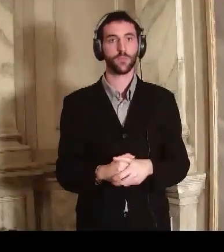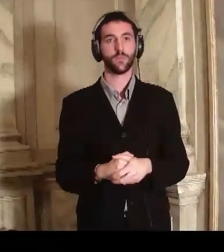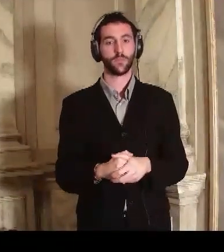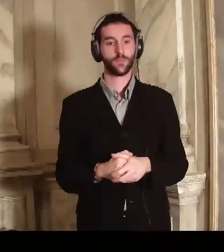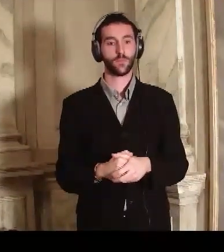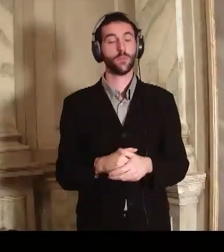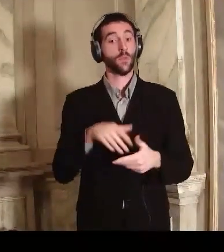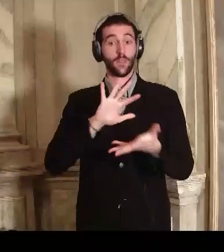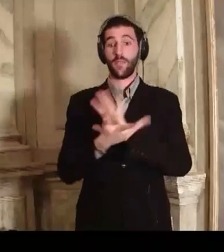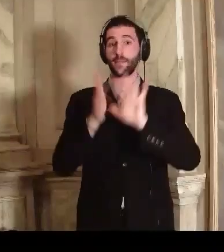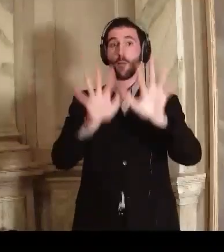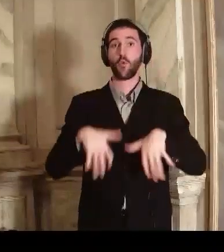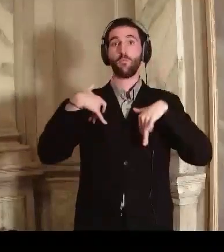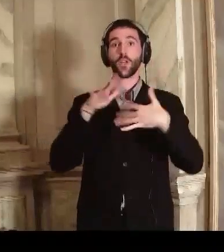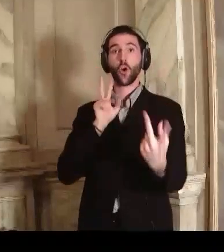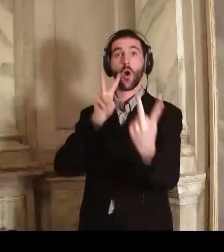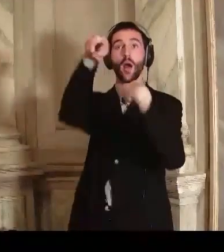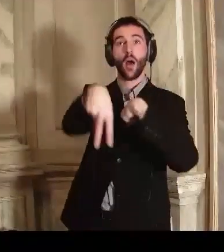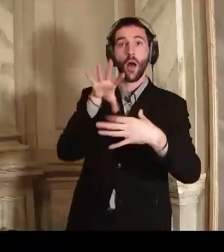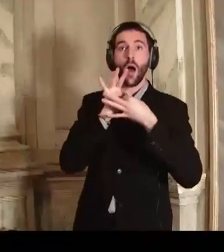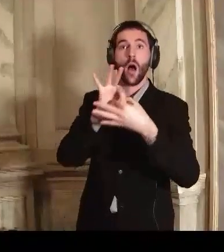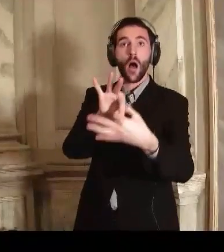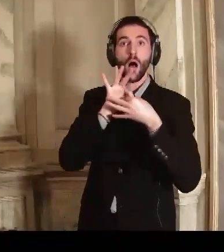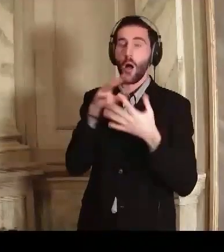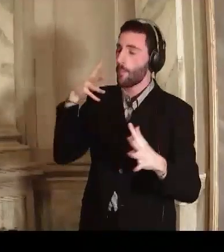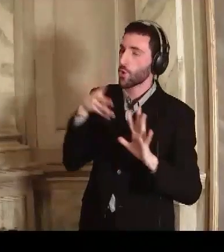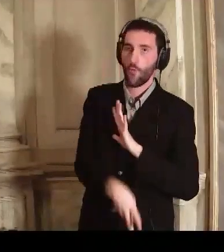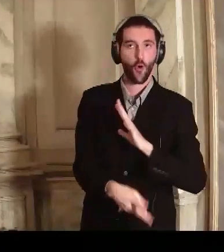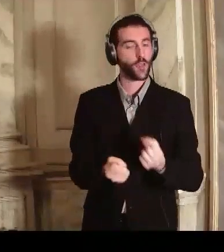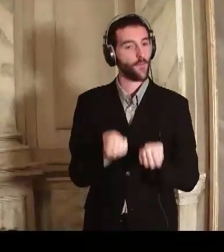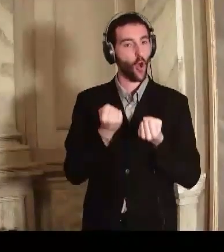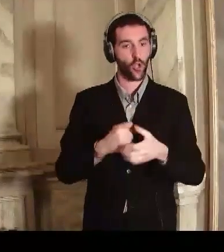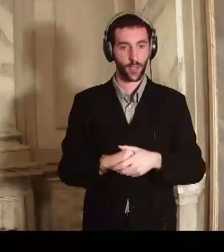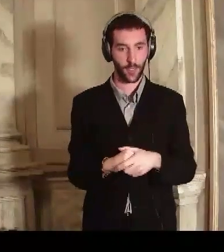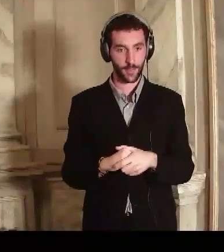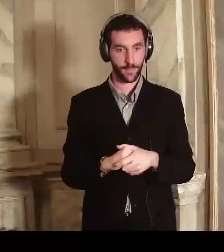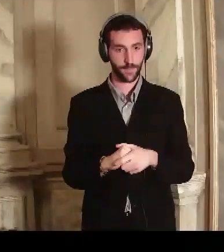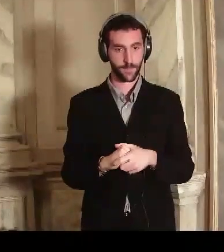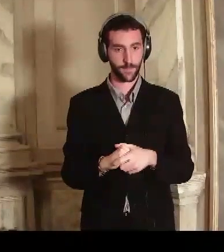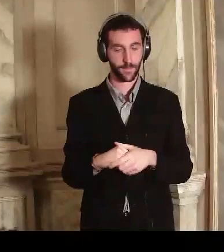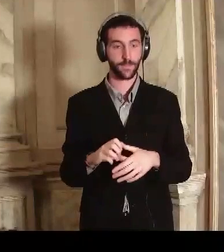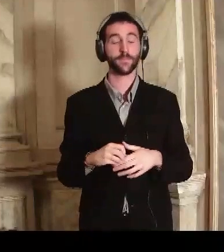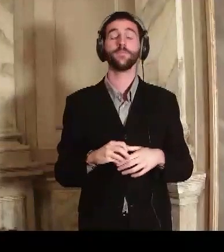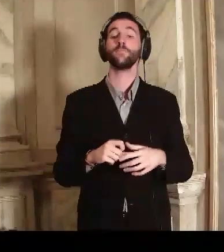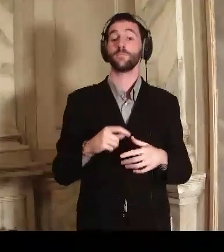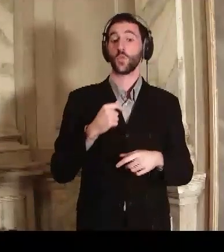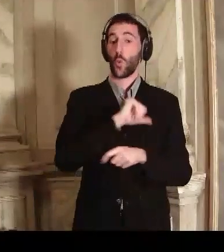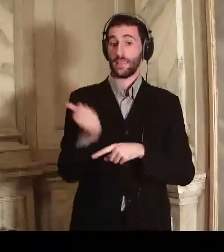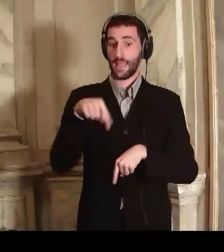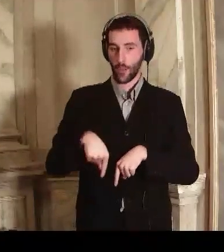empatia intima e cinestetica con il performer, il pendolo. Abbiamo svariate collaborazioni